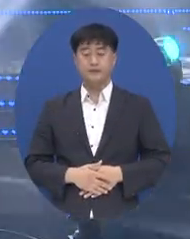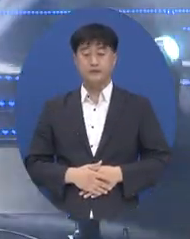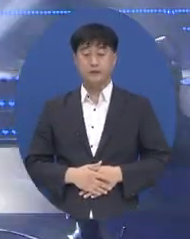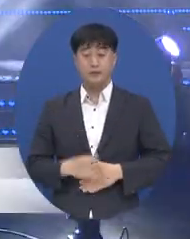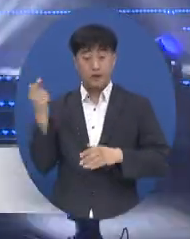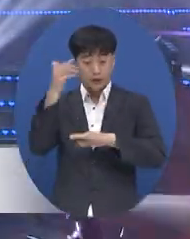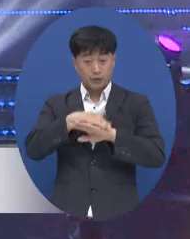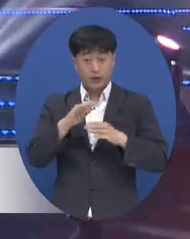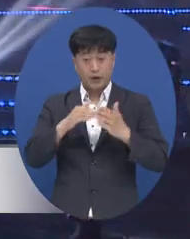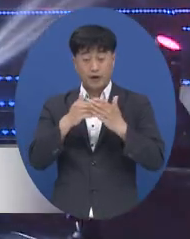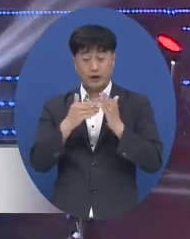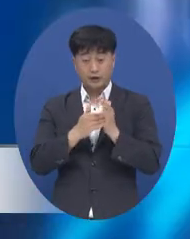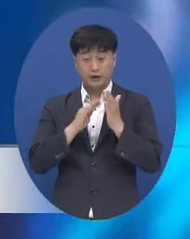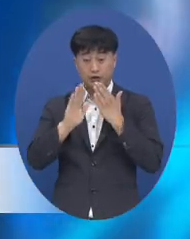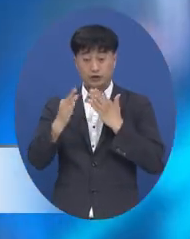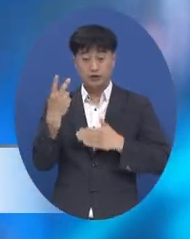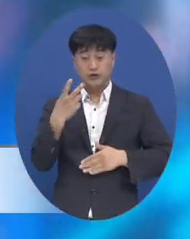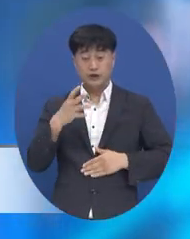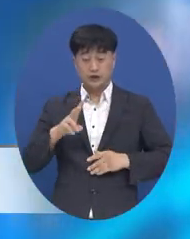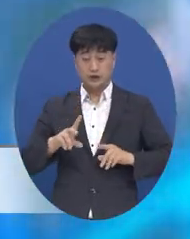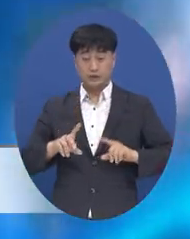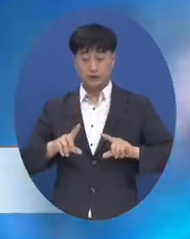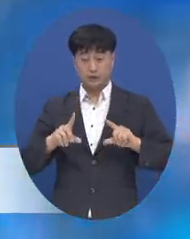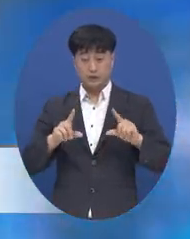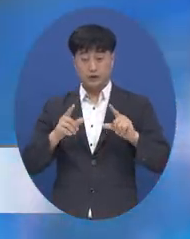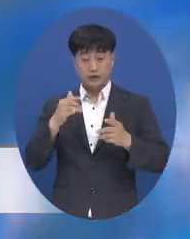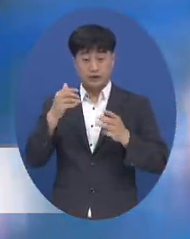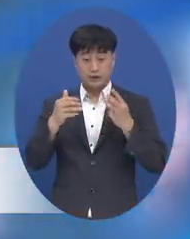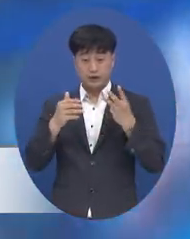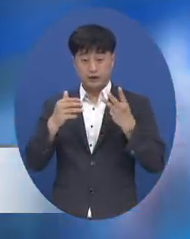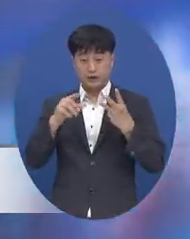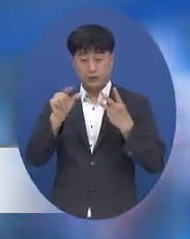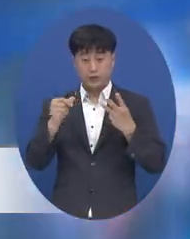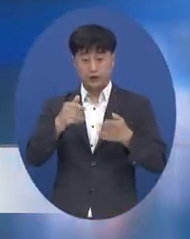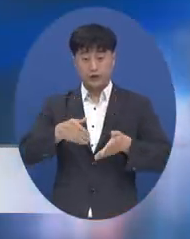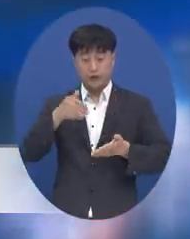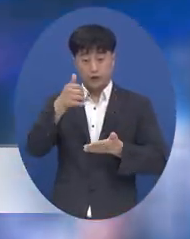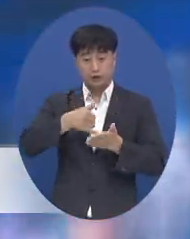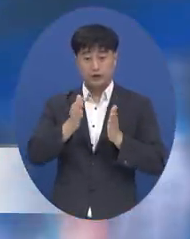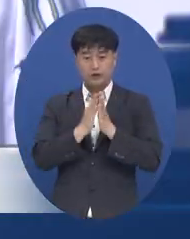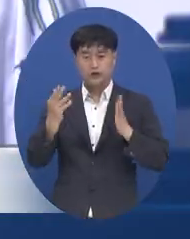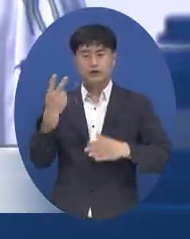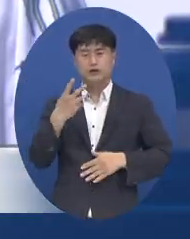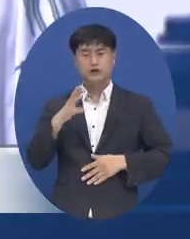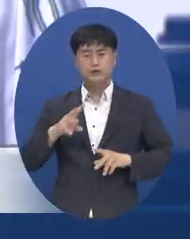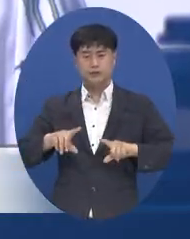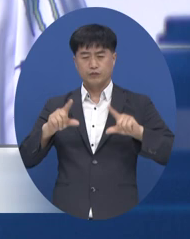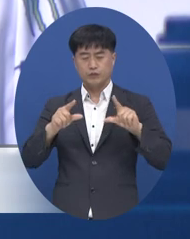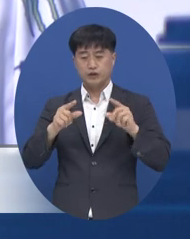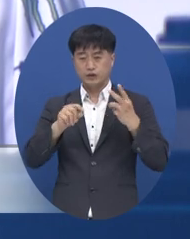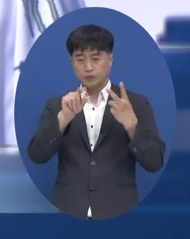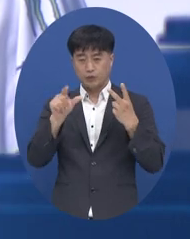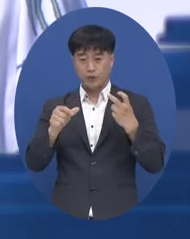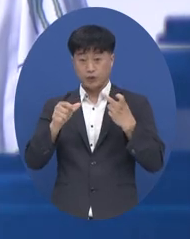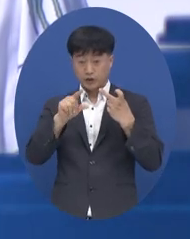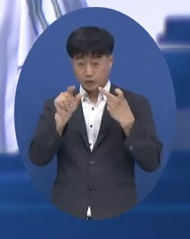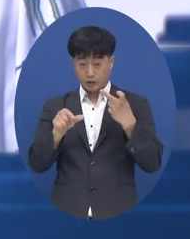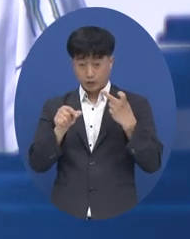설계 완료 후 2022년 3월 착공에 2023년 12월 준공을 목표로 하고